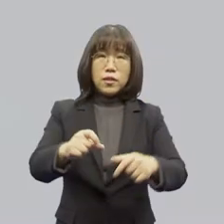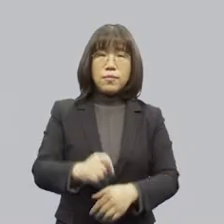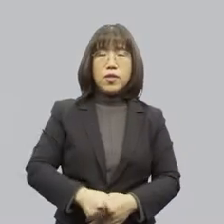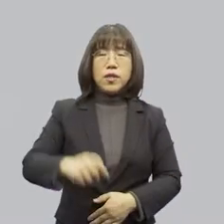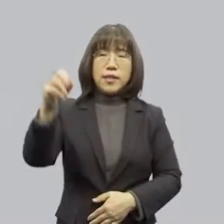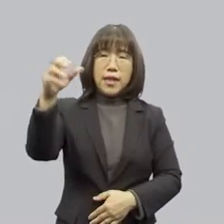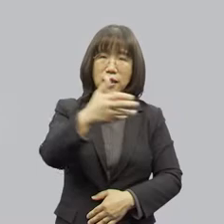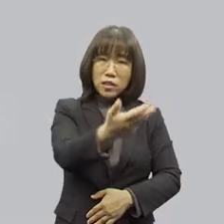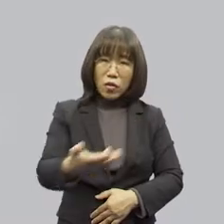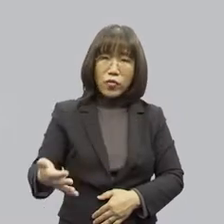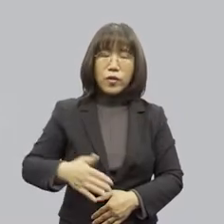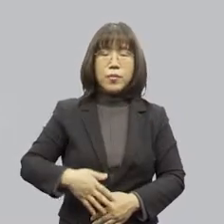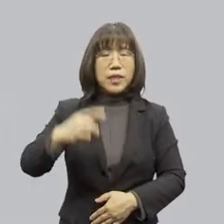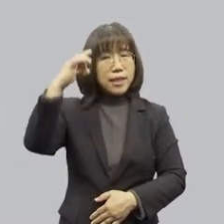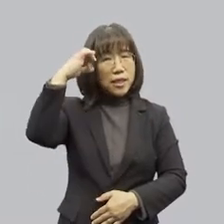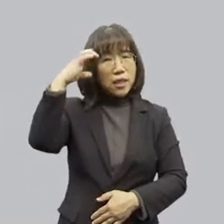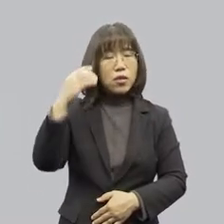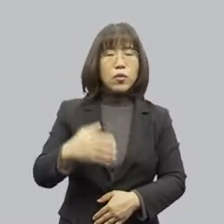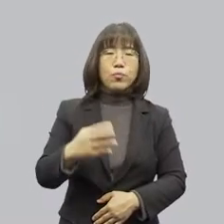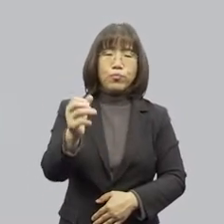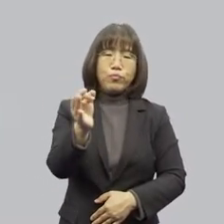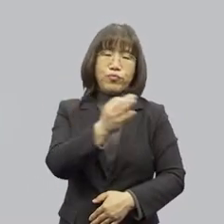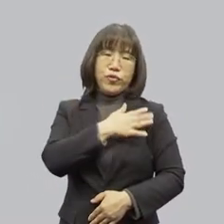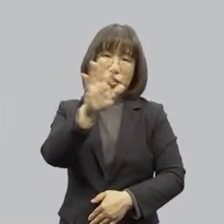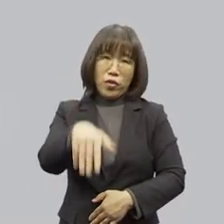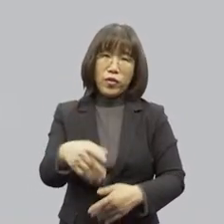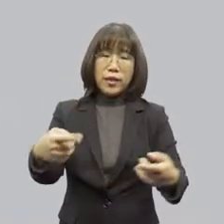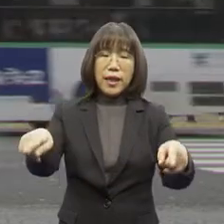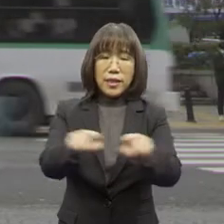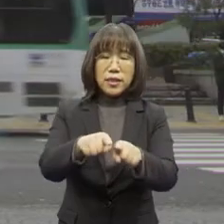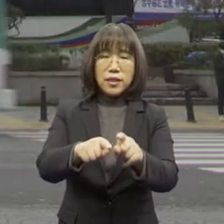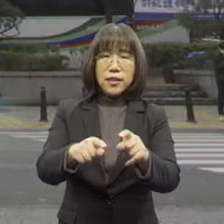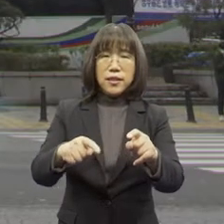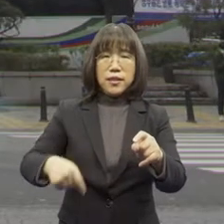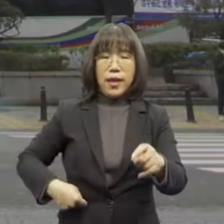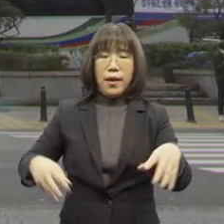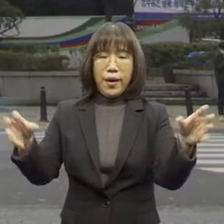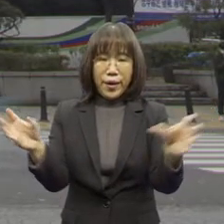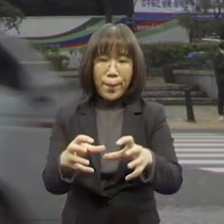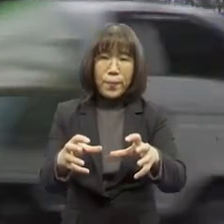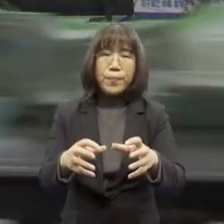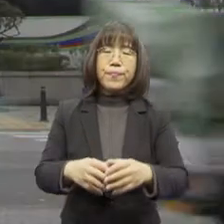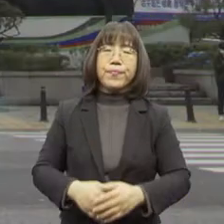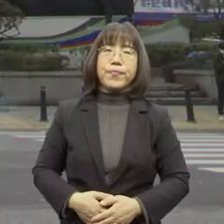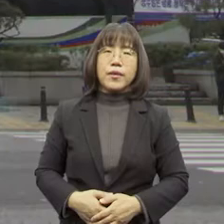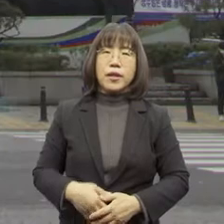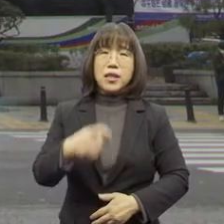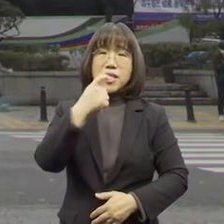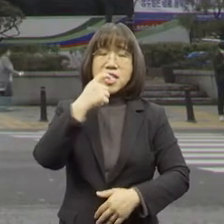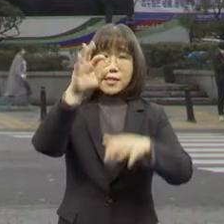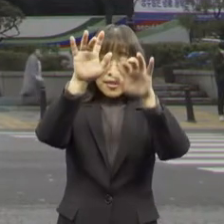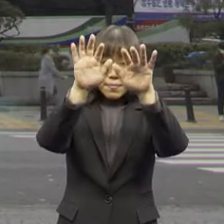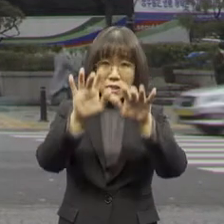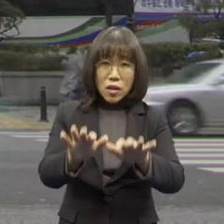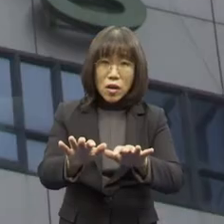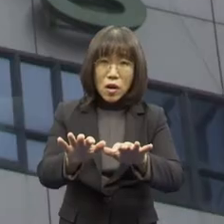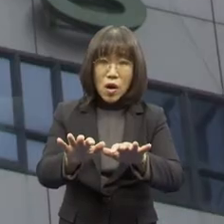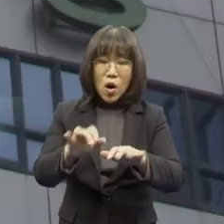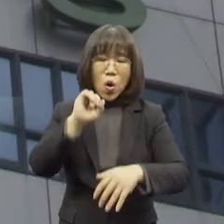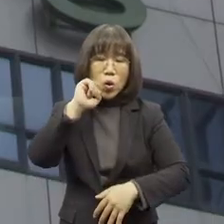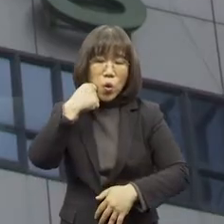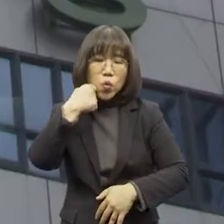양천구, 인천시 계양구, 부천시 등 인근 자치단체와도 협력체계를 구축해 제설